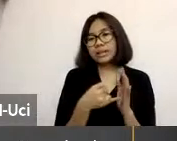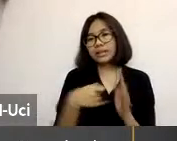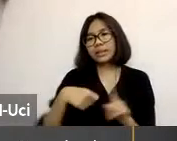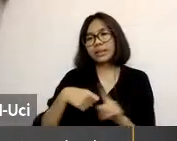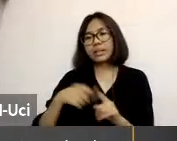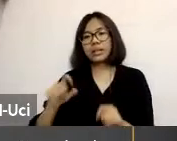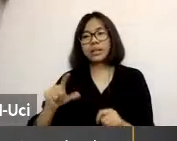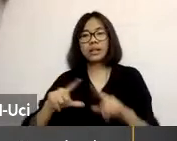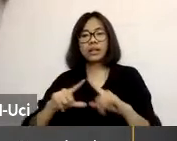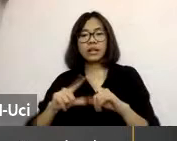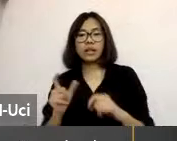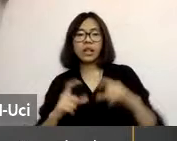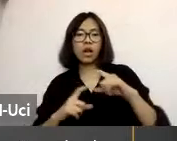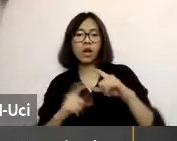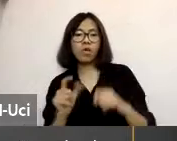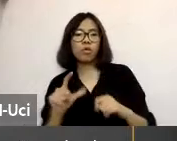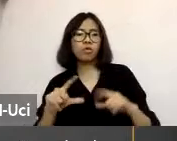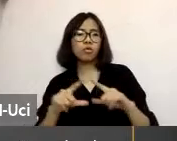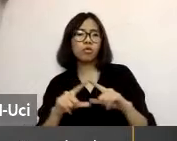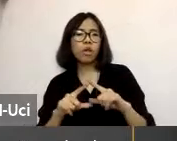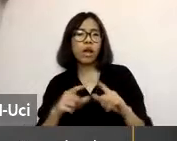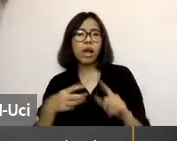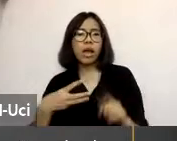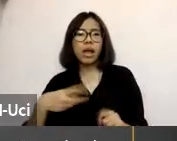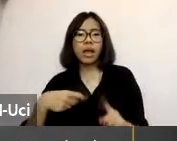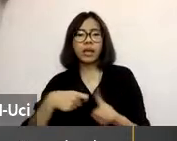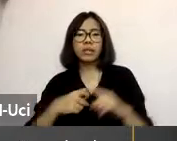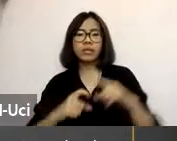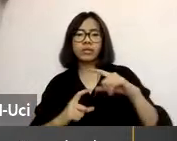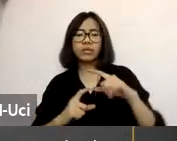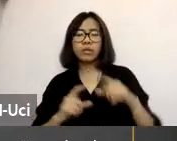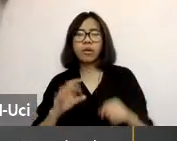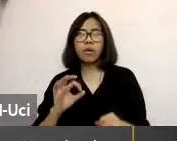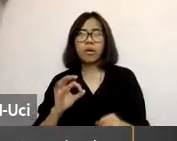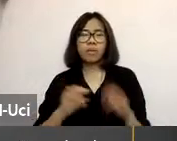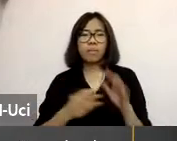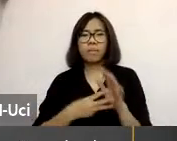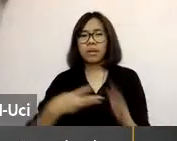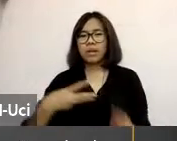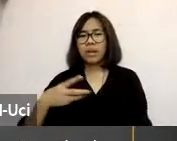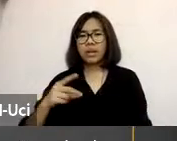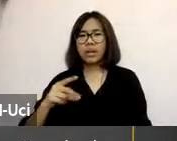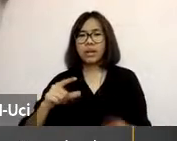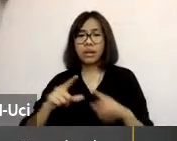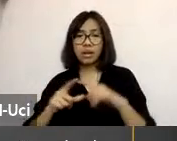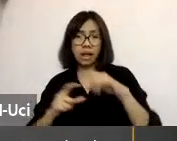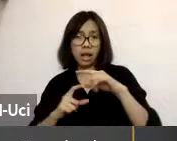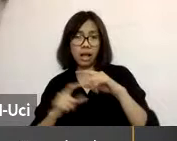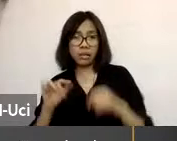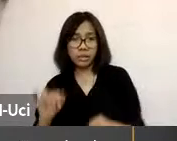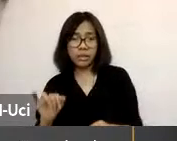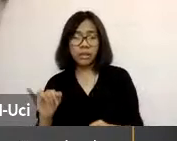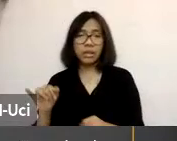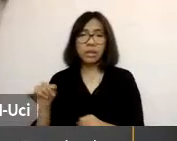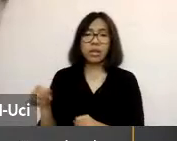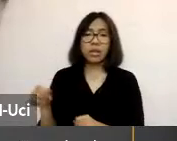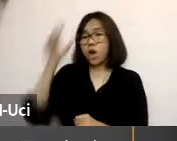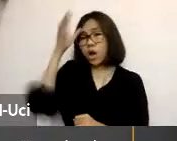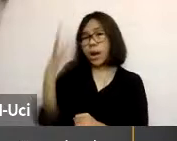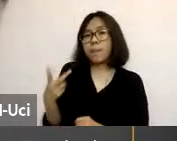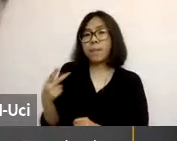merupakan klausula eksonerasi maka dia bisa mengemukakan dan itu kepada pelaku usaha